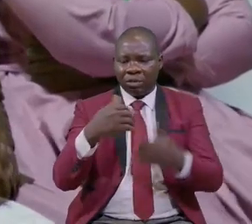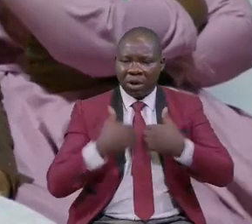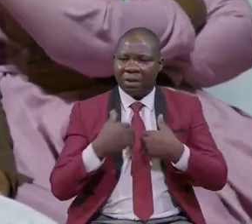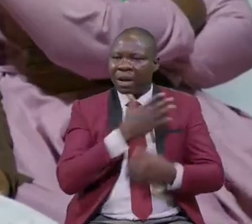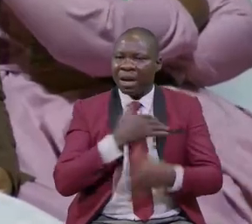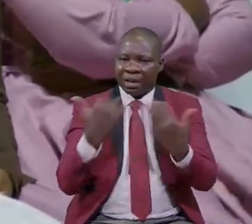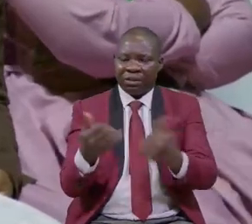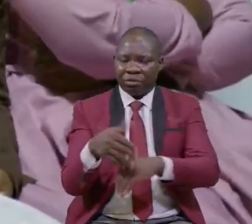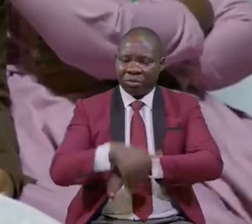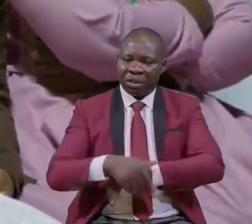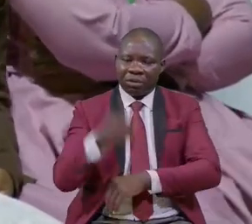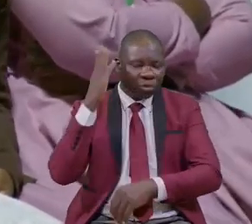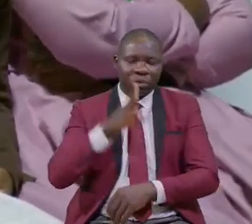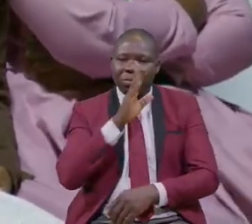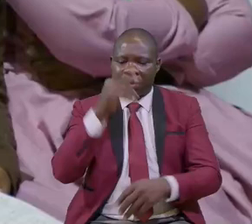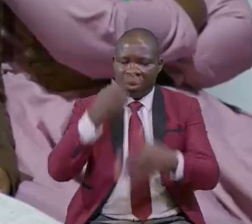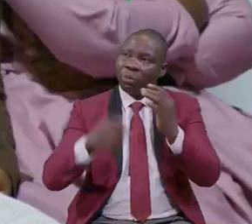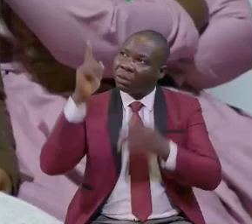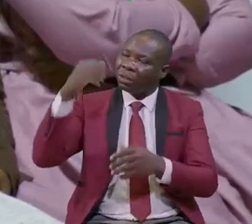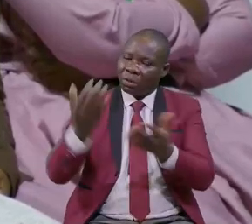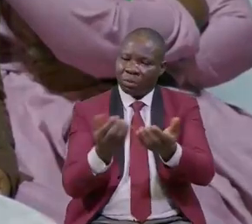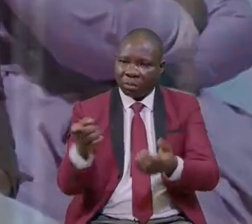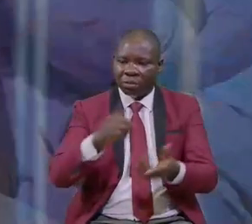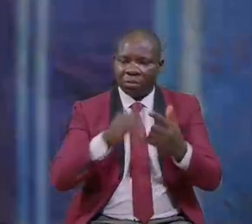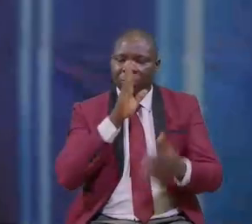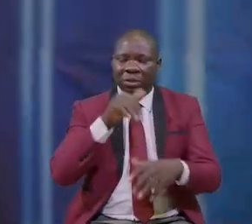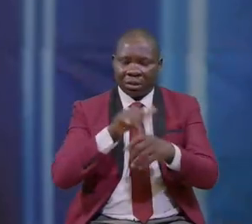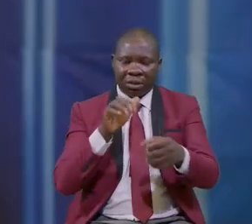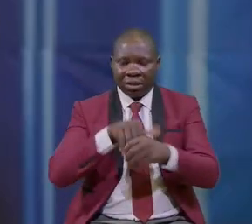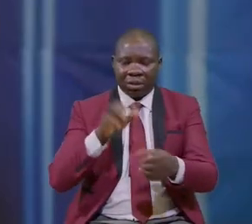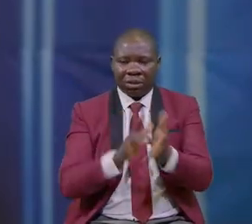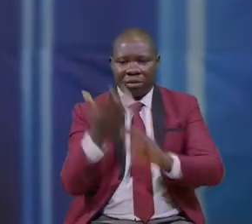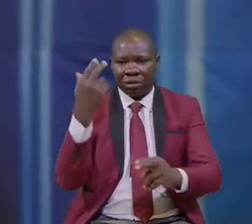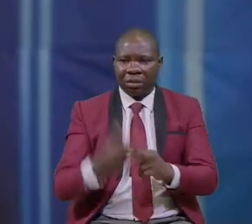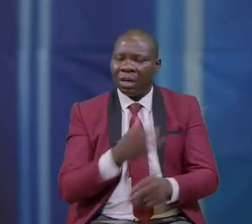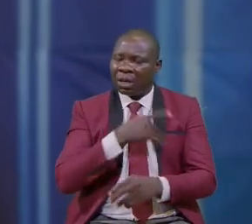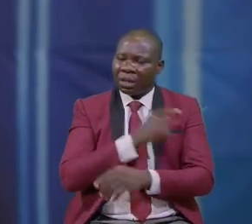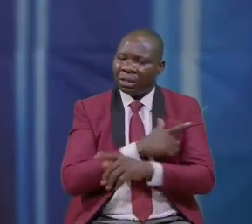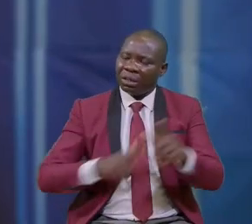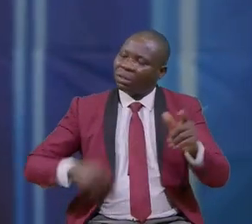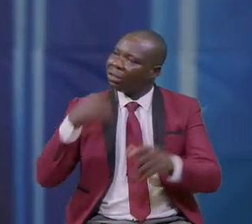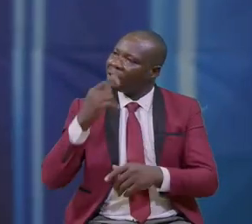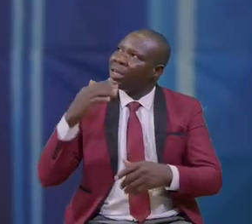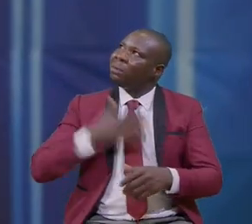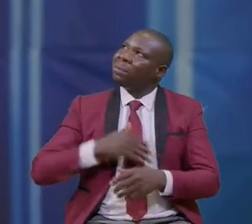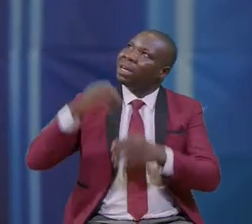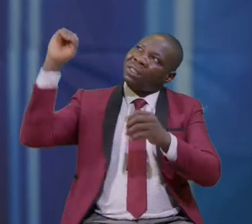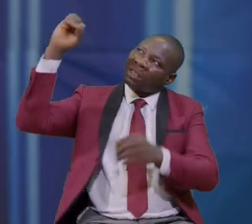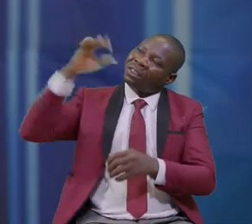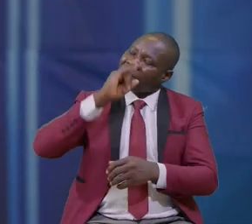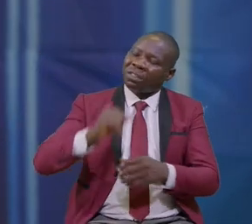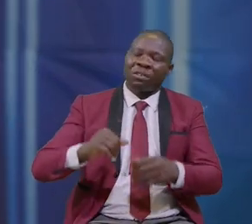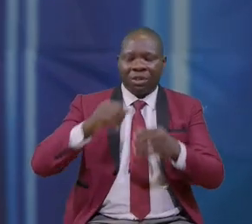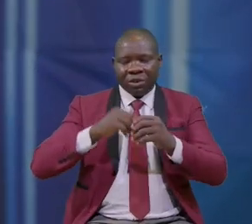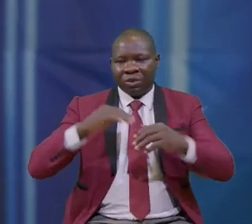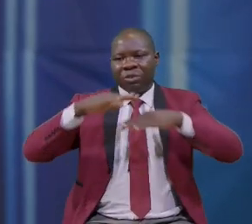dois être. Et le Seigneur a envoyé. Il dit, pas ma grâce. Ma grâce est suffisante pour toi.